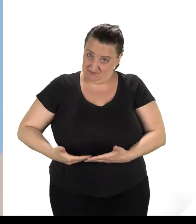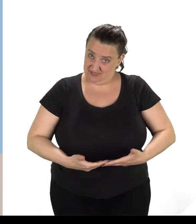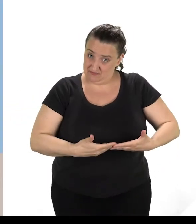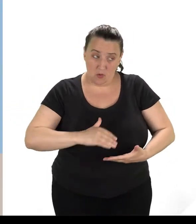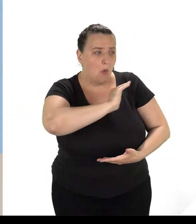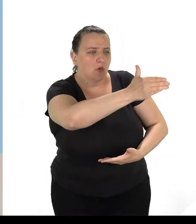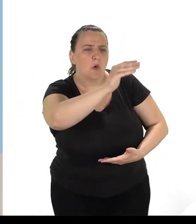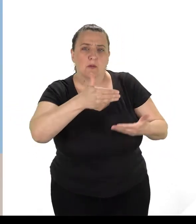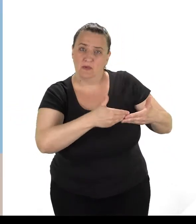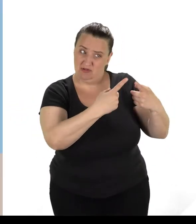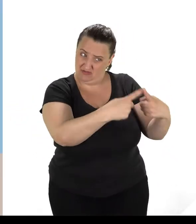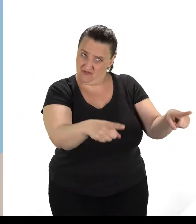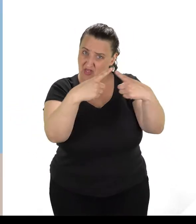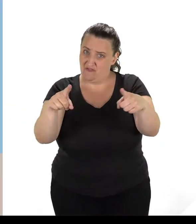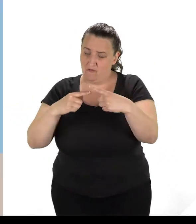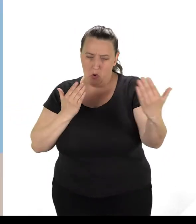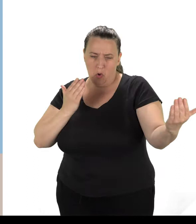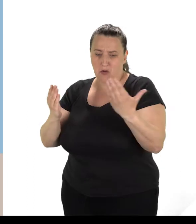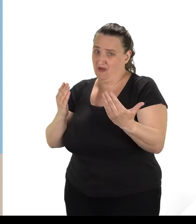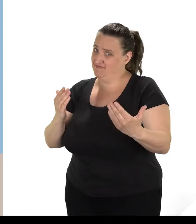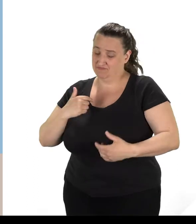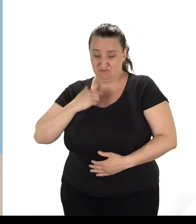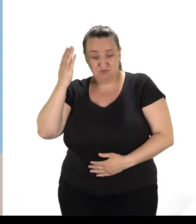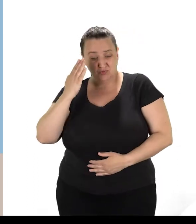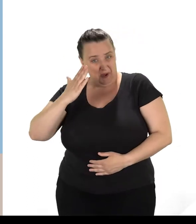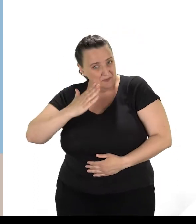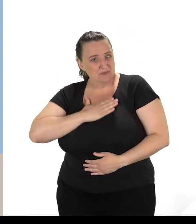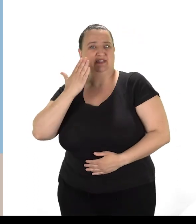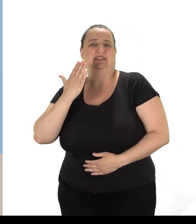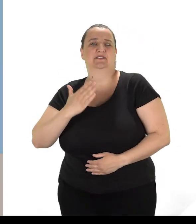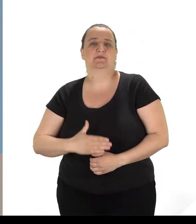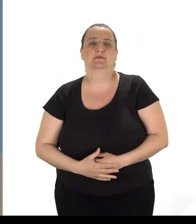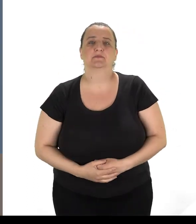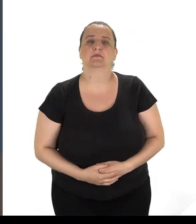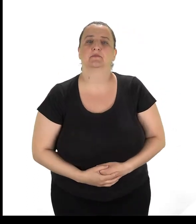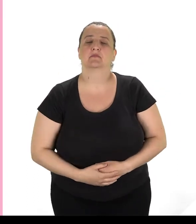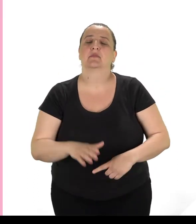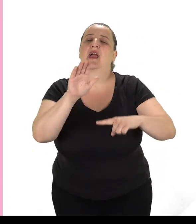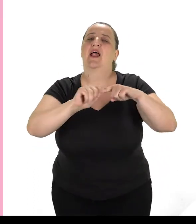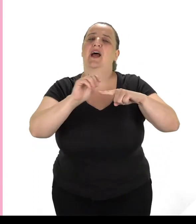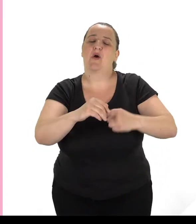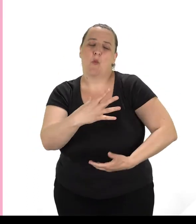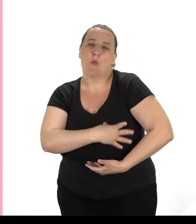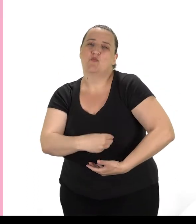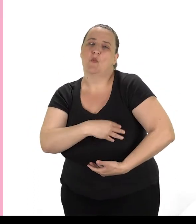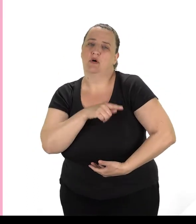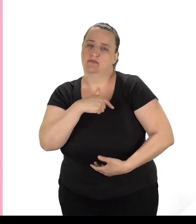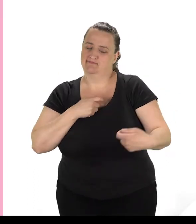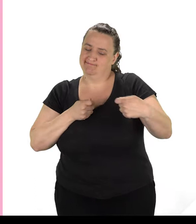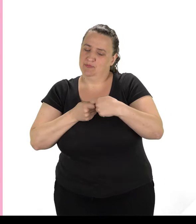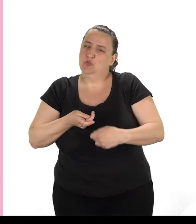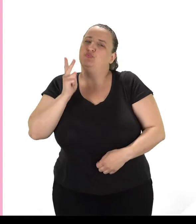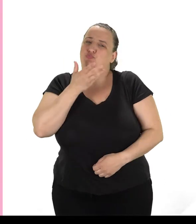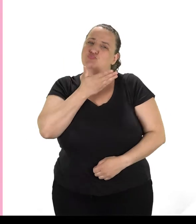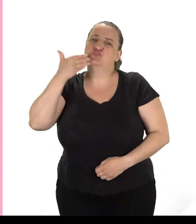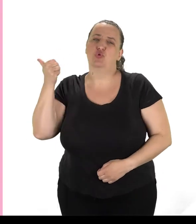Tous les bébés sont différents. Ne me comparez pas. J'ai mes propres besoins. Le lait maternel est